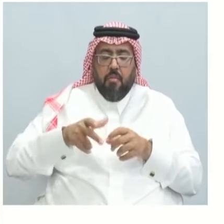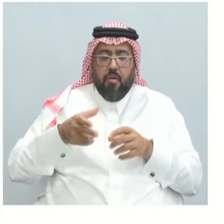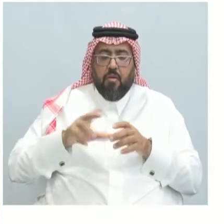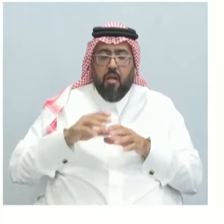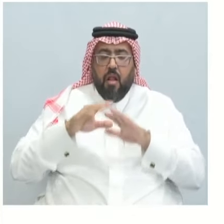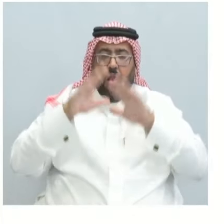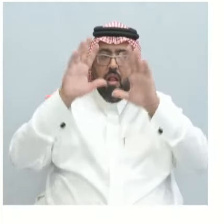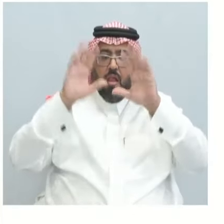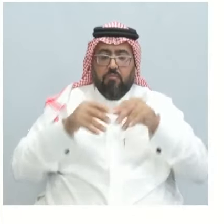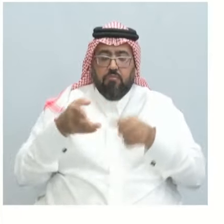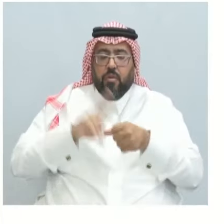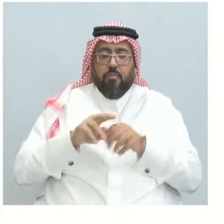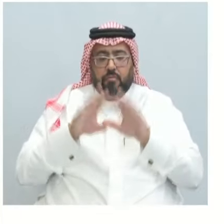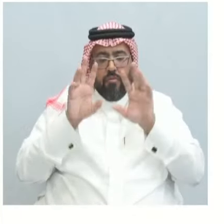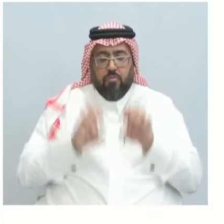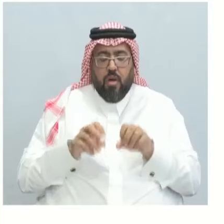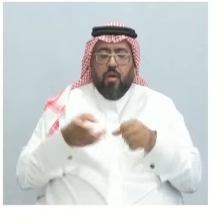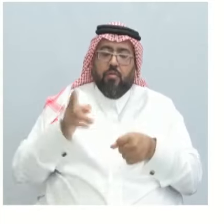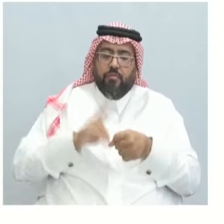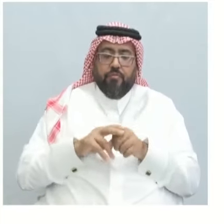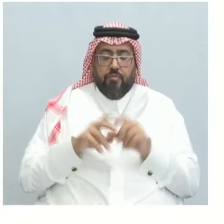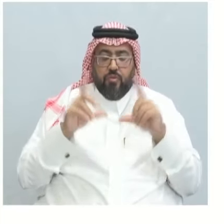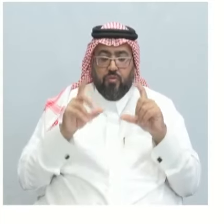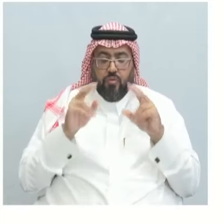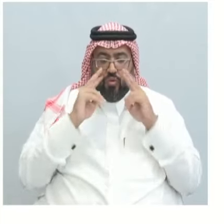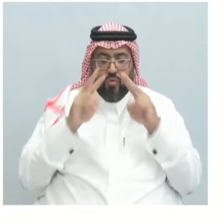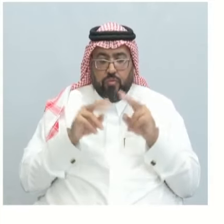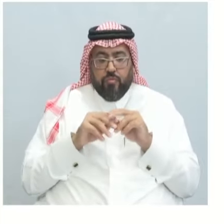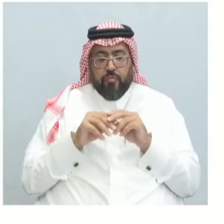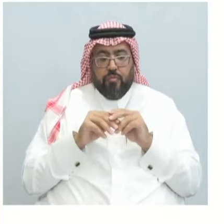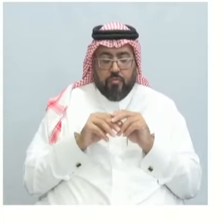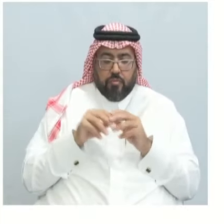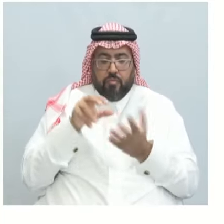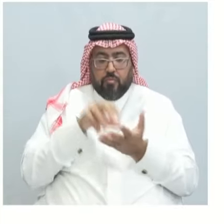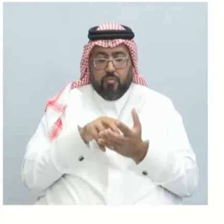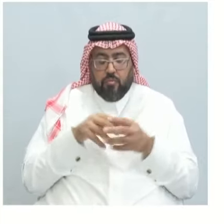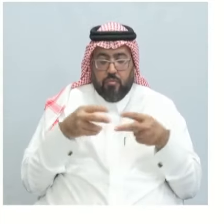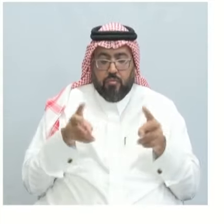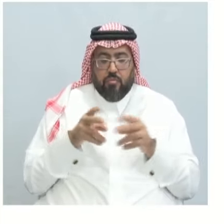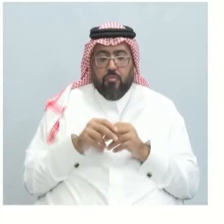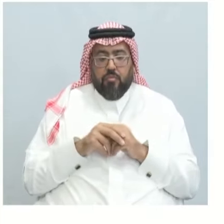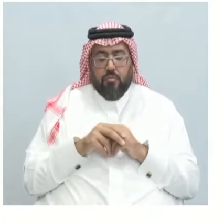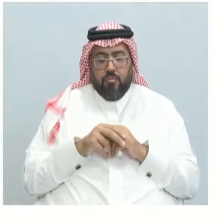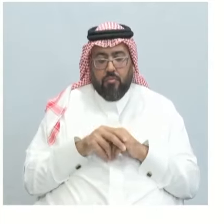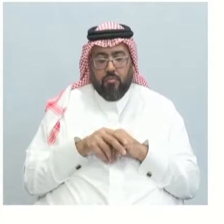المتصفح ايضا يمكنك الاستعانه بهذه الصوره التي امامك لتحديد اماكن المفاتيح